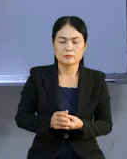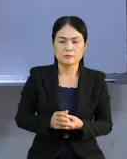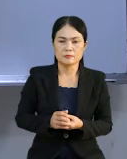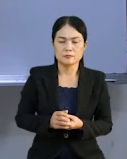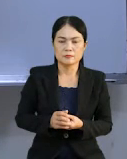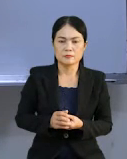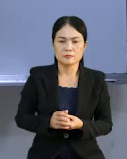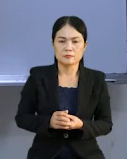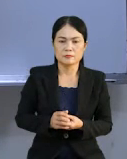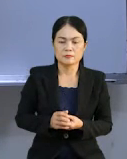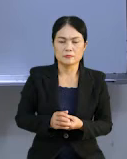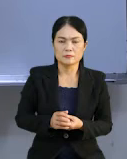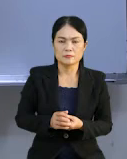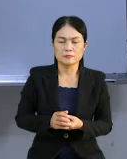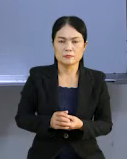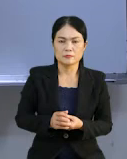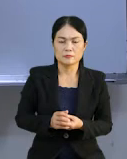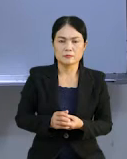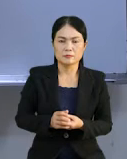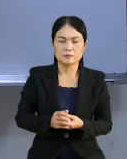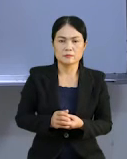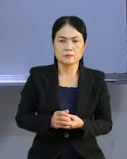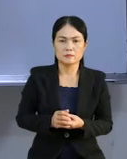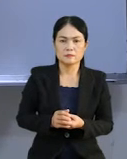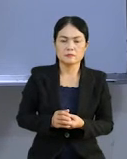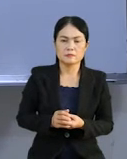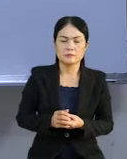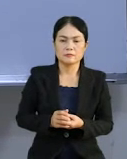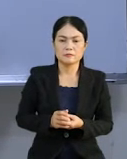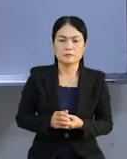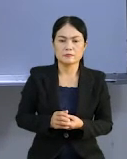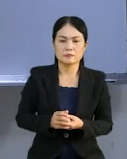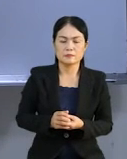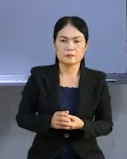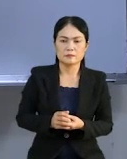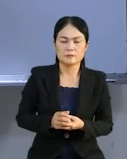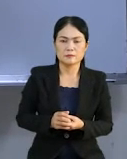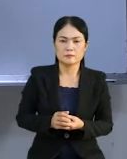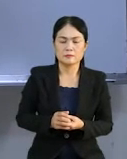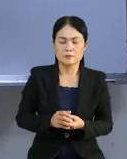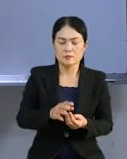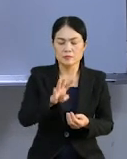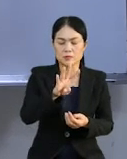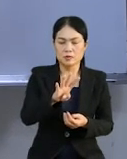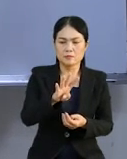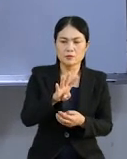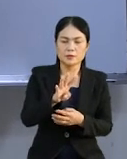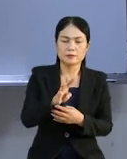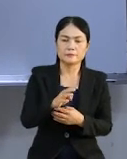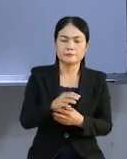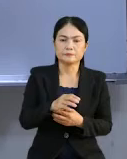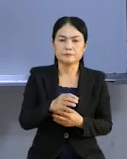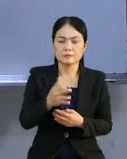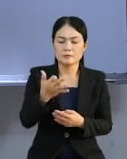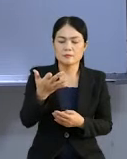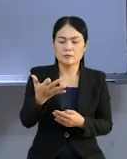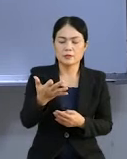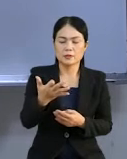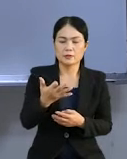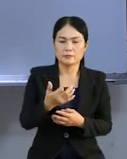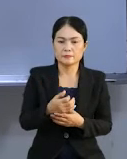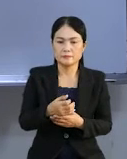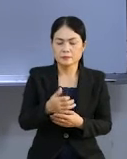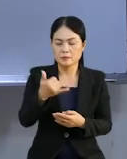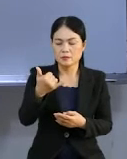miên đầm lấy Buôn mớn làm bay